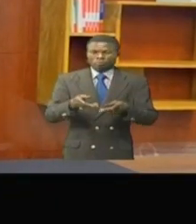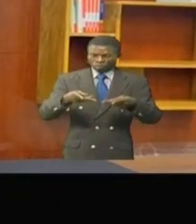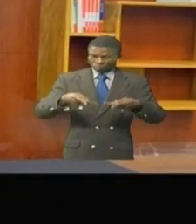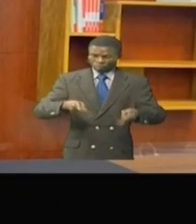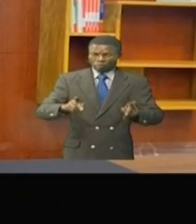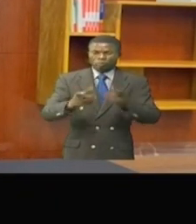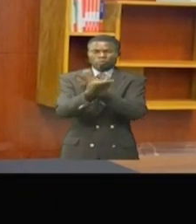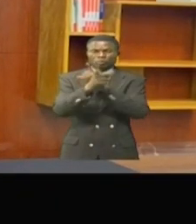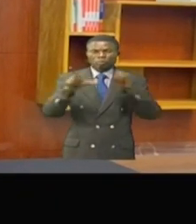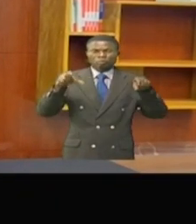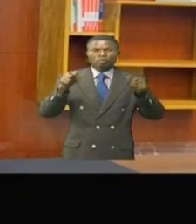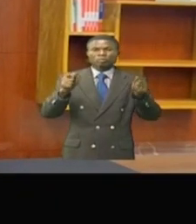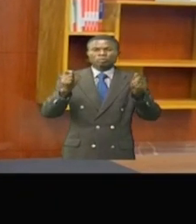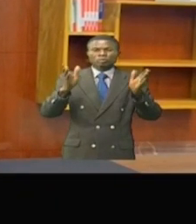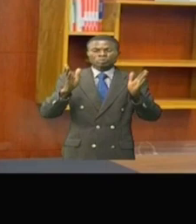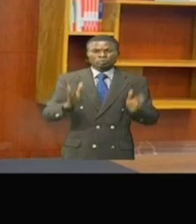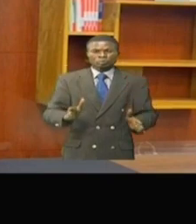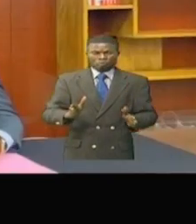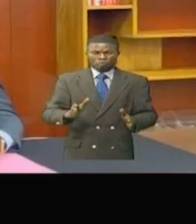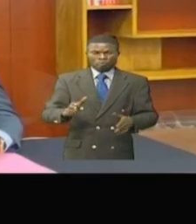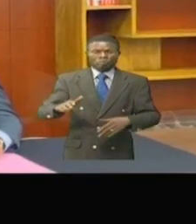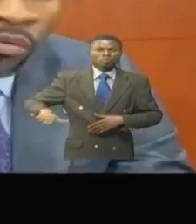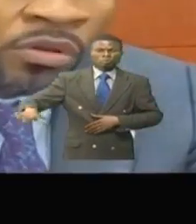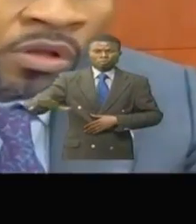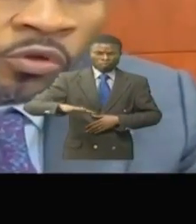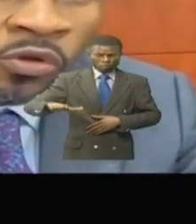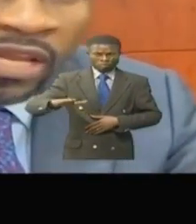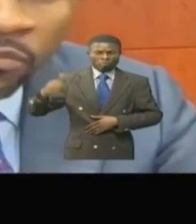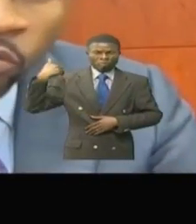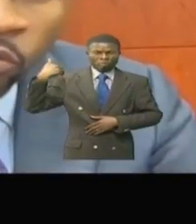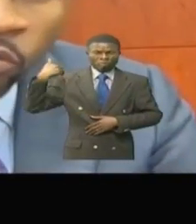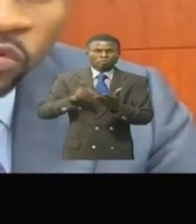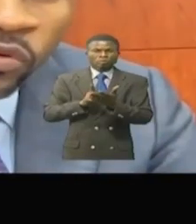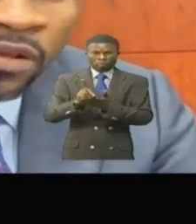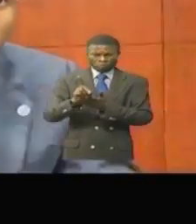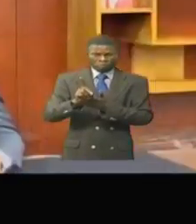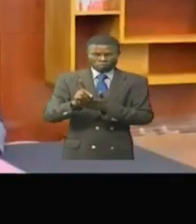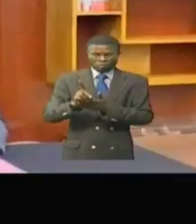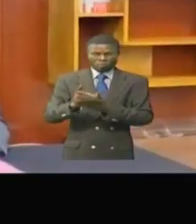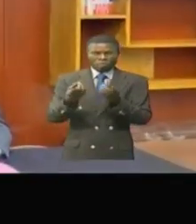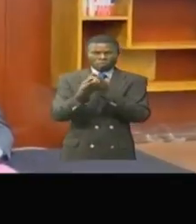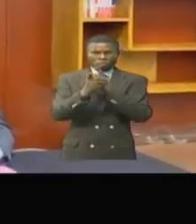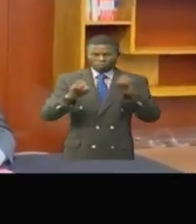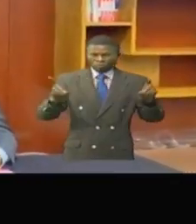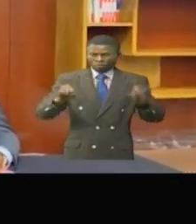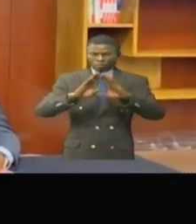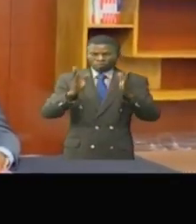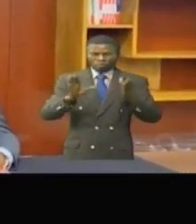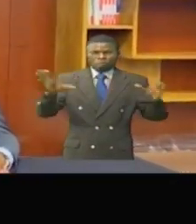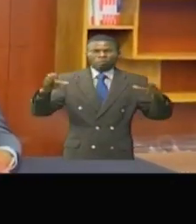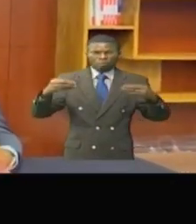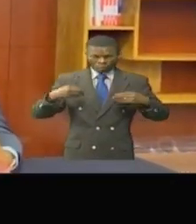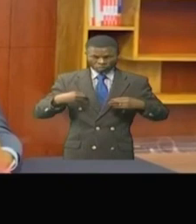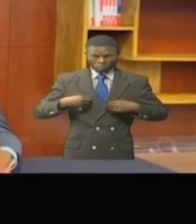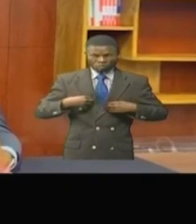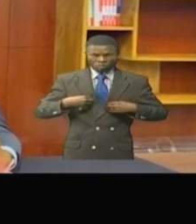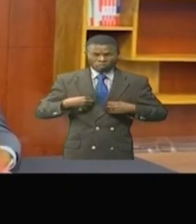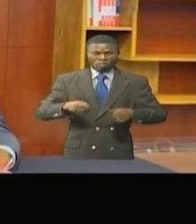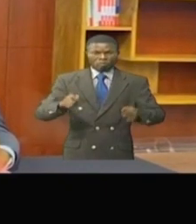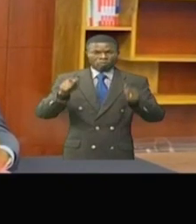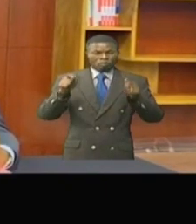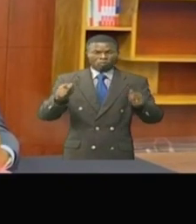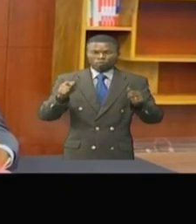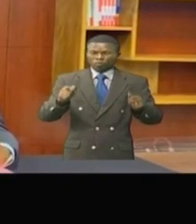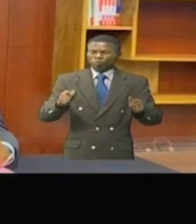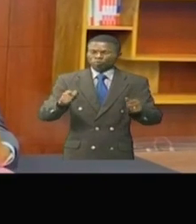presse, telle qu'exigée dans un état de droit. Nous pensons que la démocratie auquel nous avons tous souscrit, les médias doivent jouer